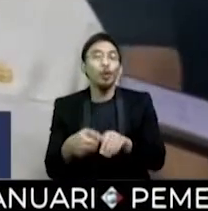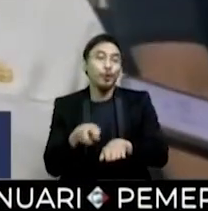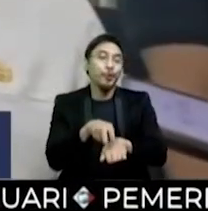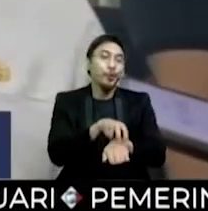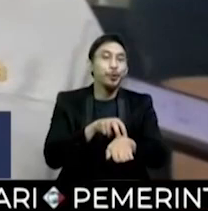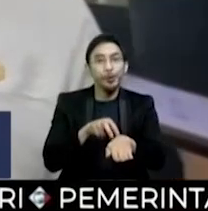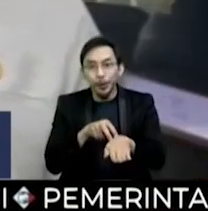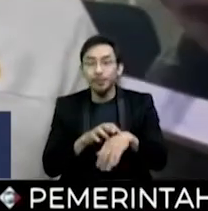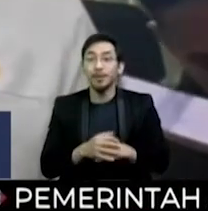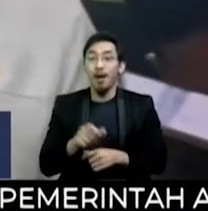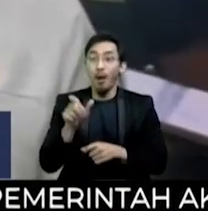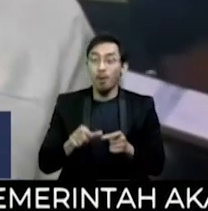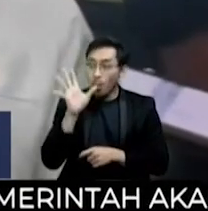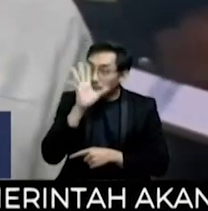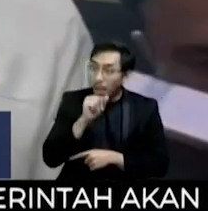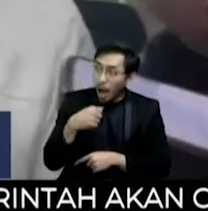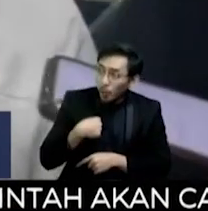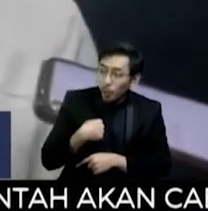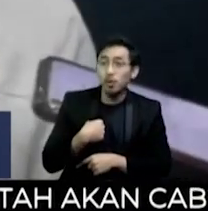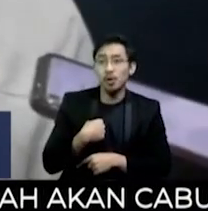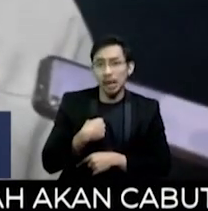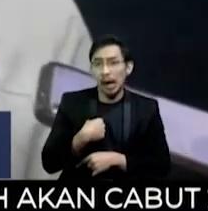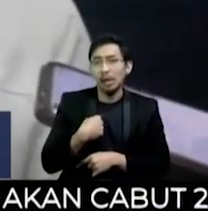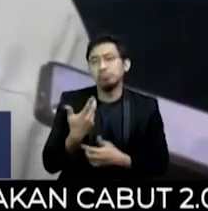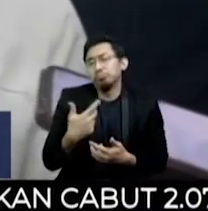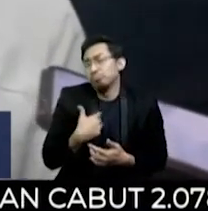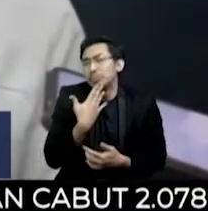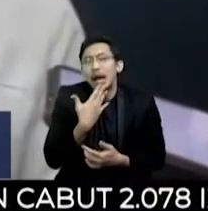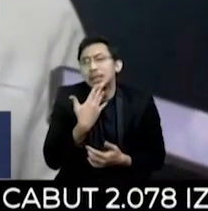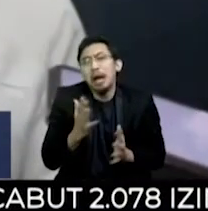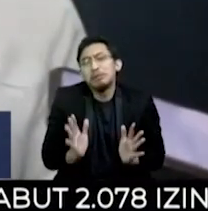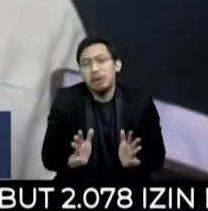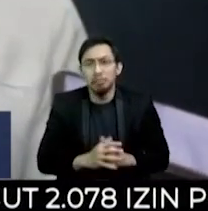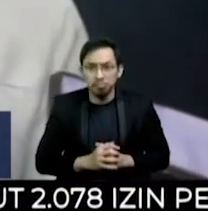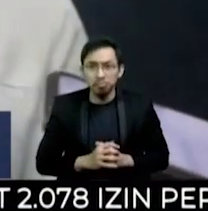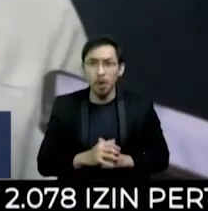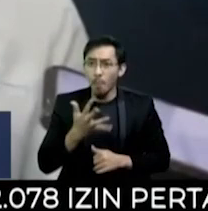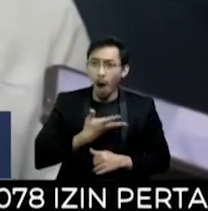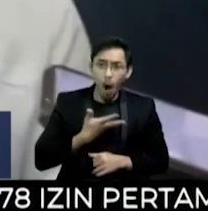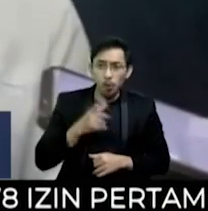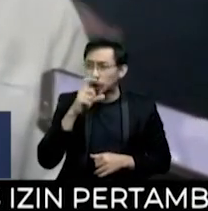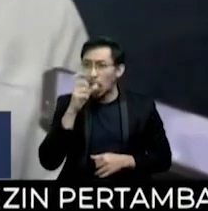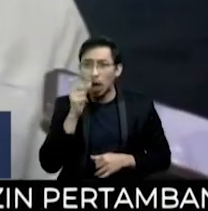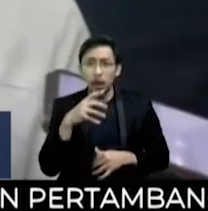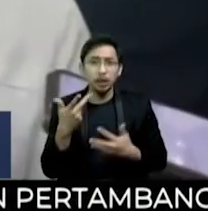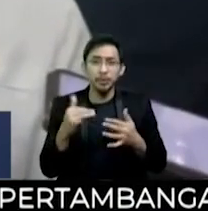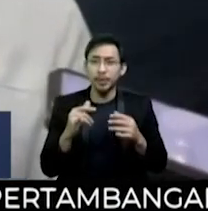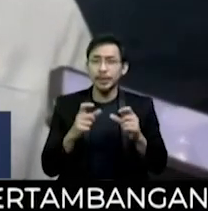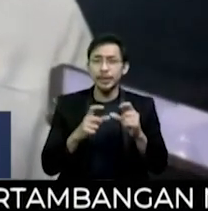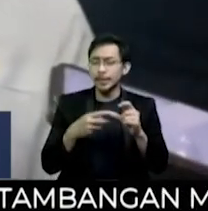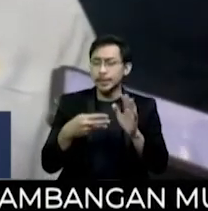mereka anggap itu biasa-biasa saja. Ya. Tapi kalau orang yang mungkin mau cari sensasi atau mungkin mereka bilang,